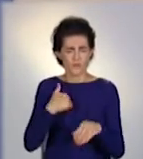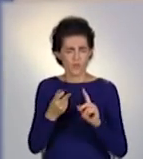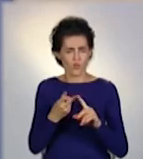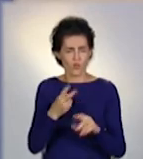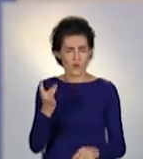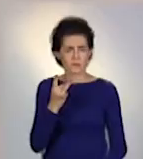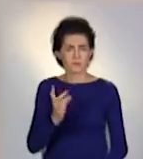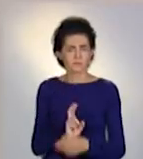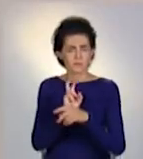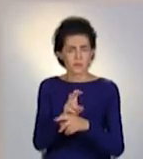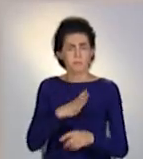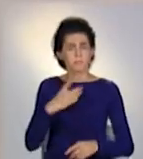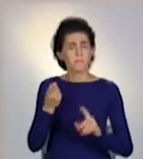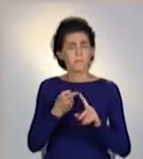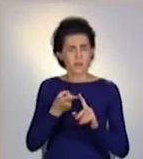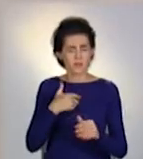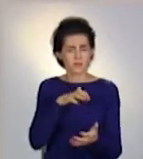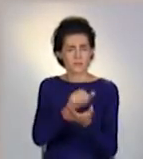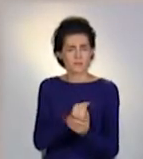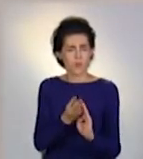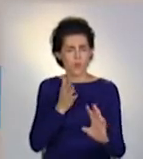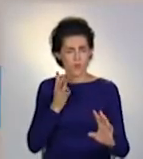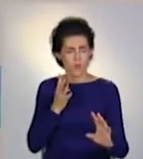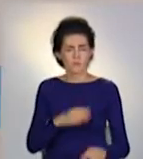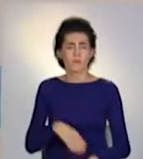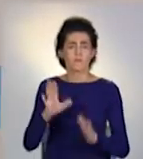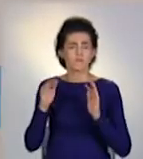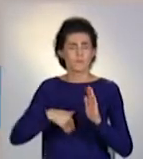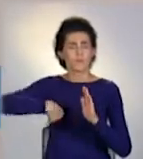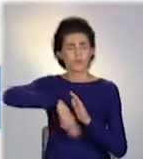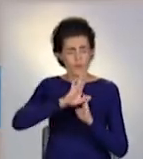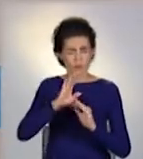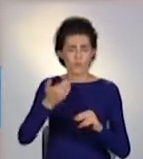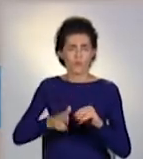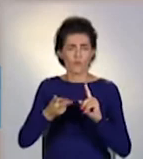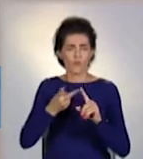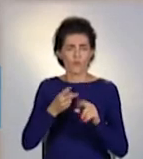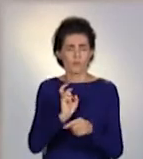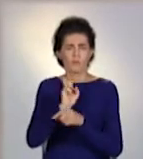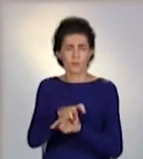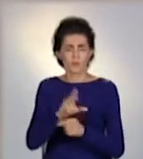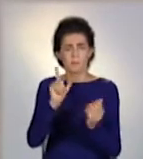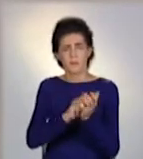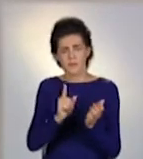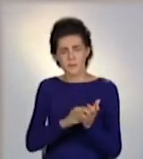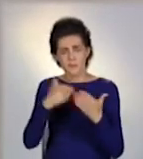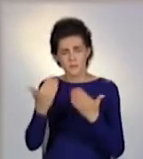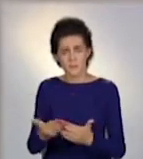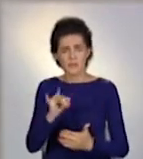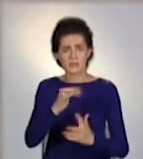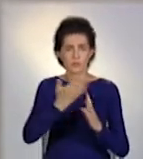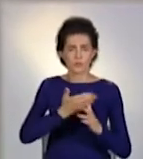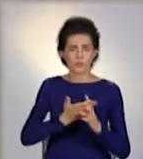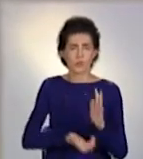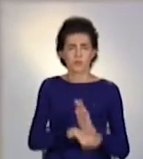раз. Перший раз зайняла в чергу, прийшла, пройшла, другий раз прийшла. Я і пенсію, і